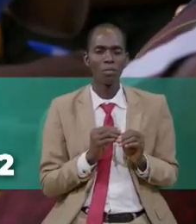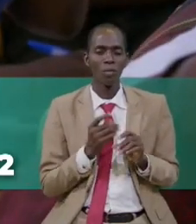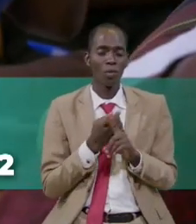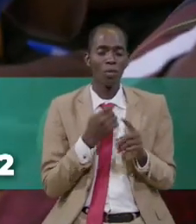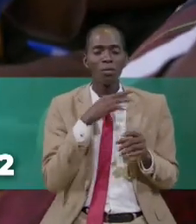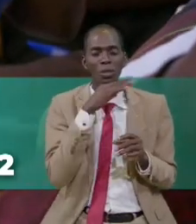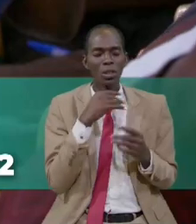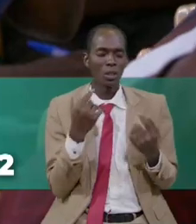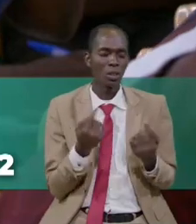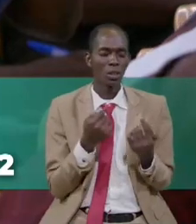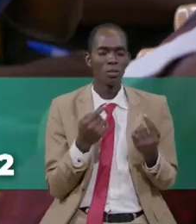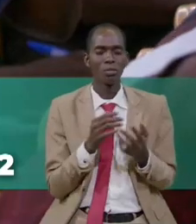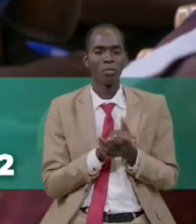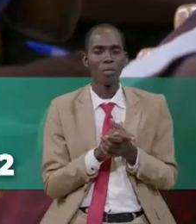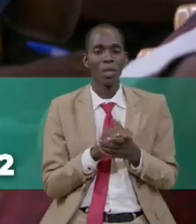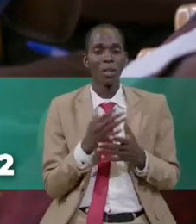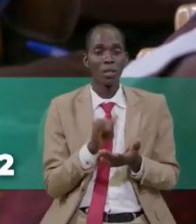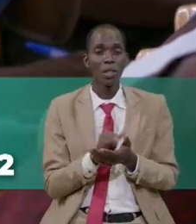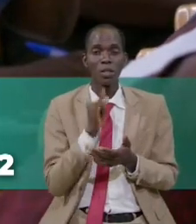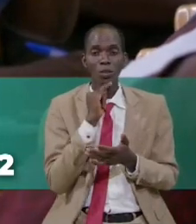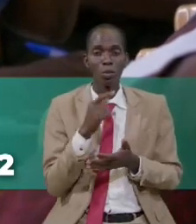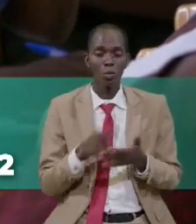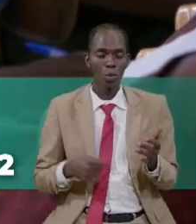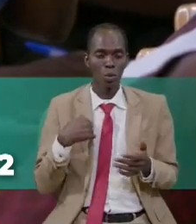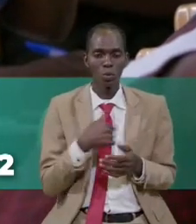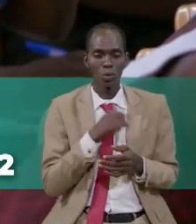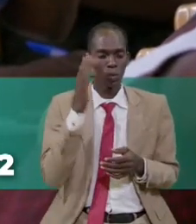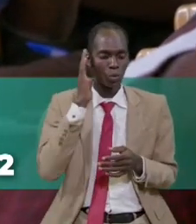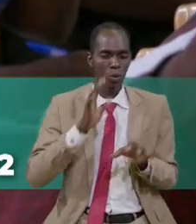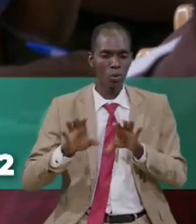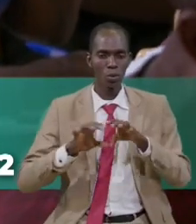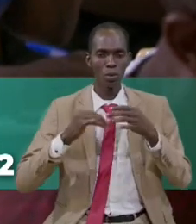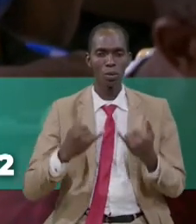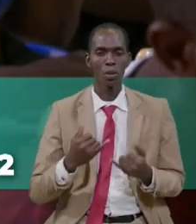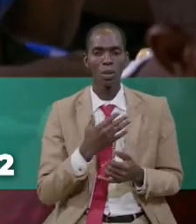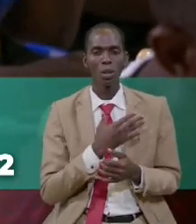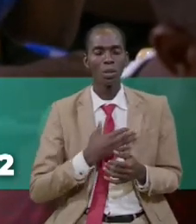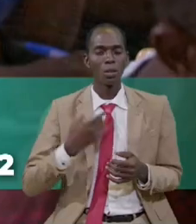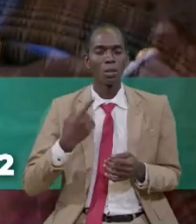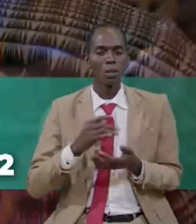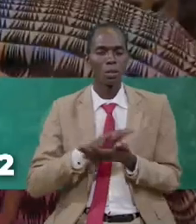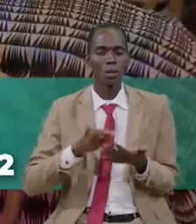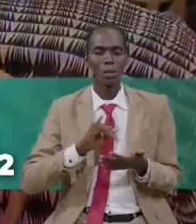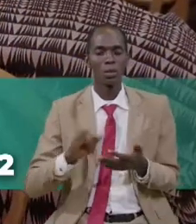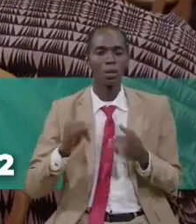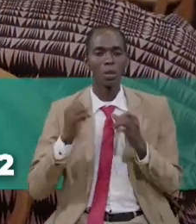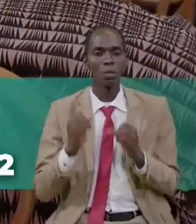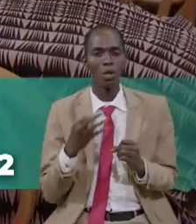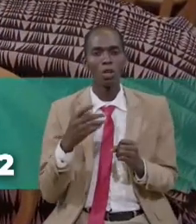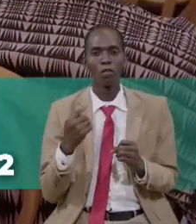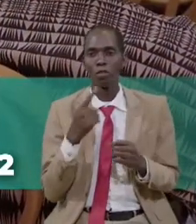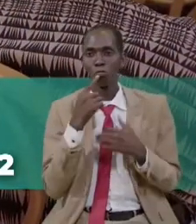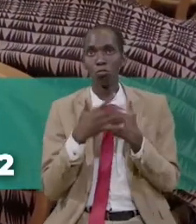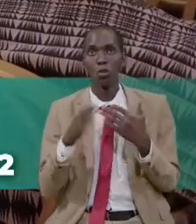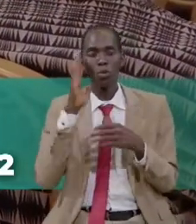faire. J'ai dit, c'est ce que nous allons faire maintenant. Et la puissance de purification du sang aura d'effet dans ta vie au